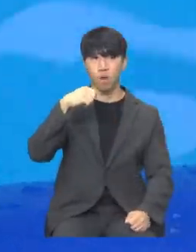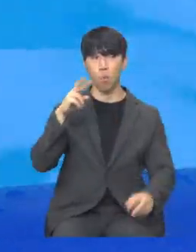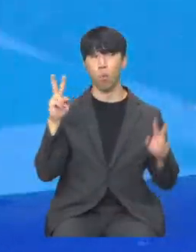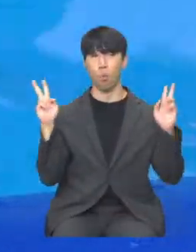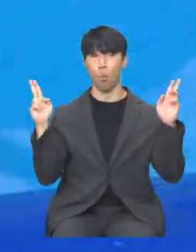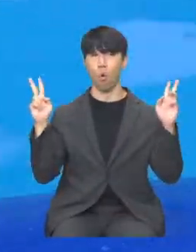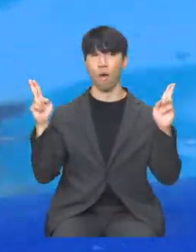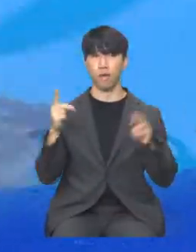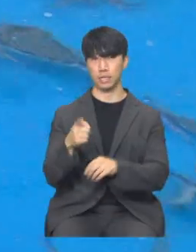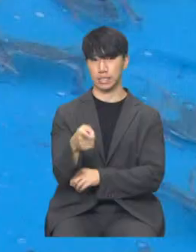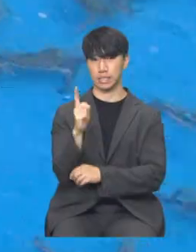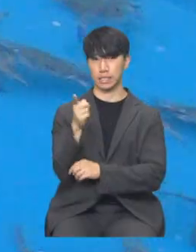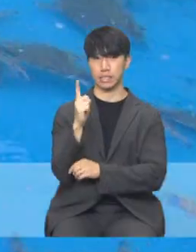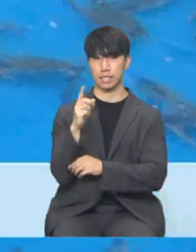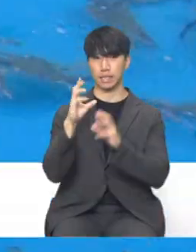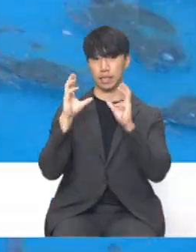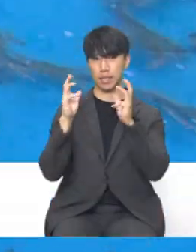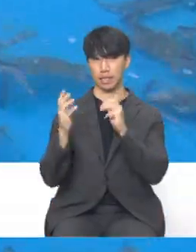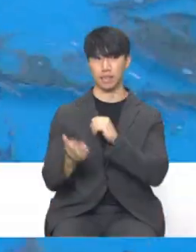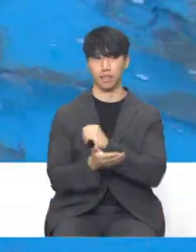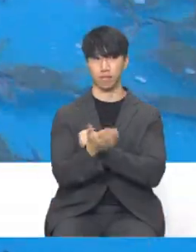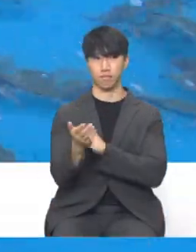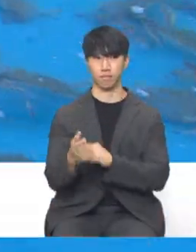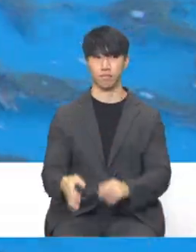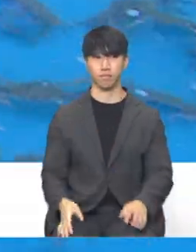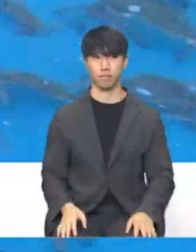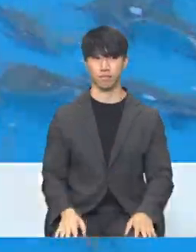나선 어린이들.